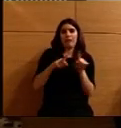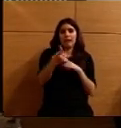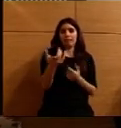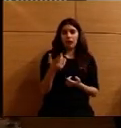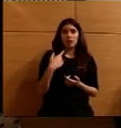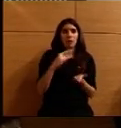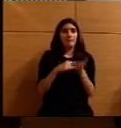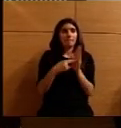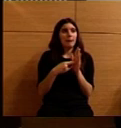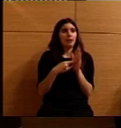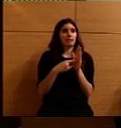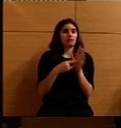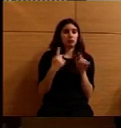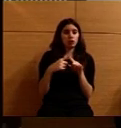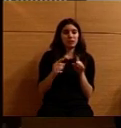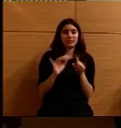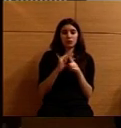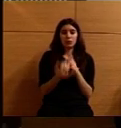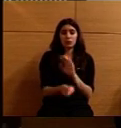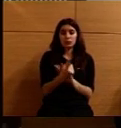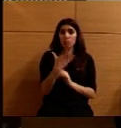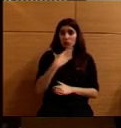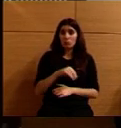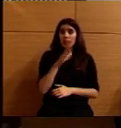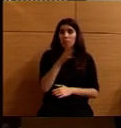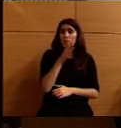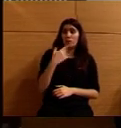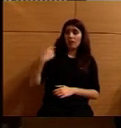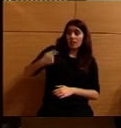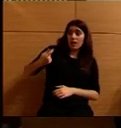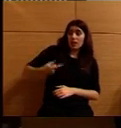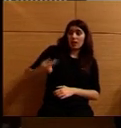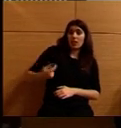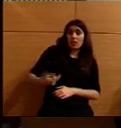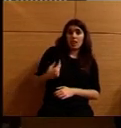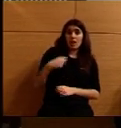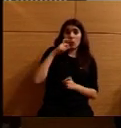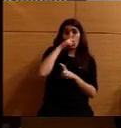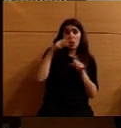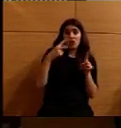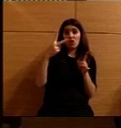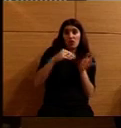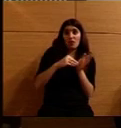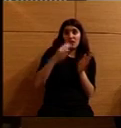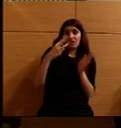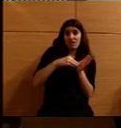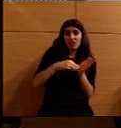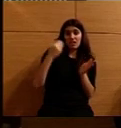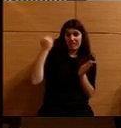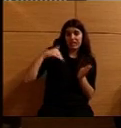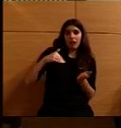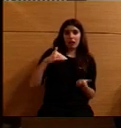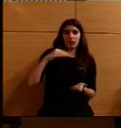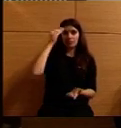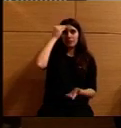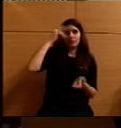hem de preveure les situacions que es puguen donar, perquè, a més, estan donant-se com a mínim 2-3 vegades a l'any. Crec que ja és qüestió